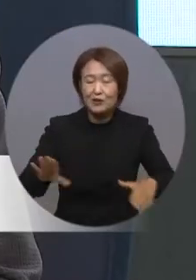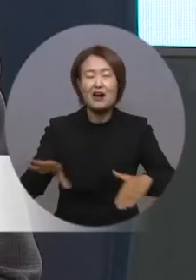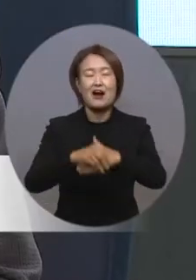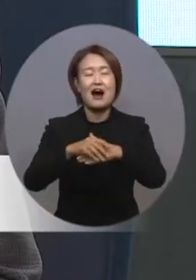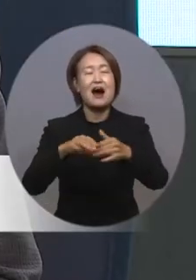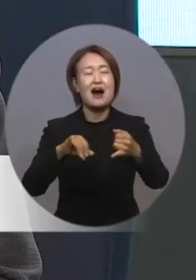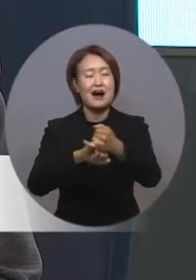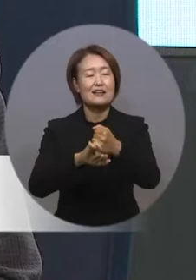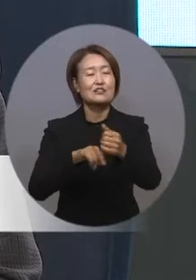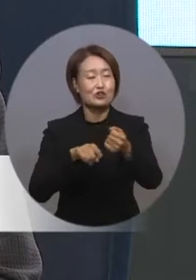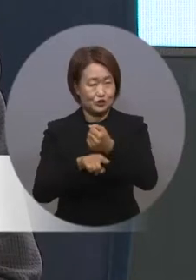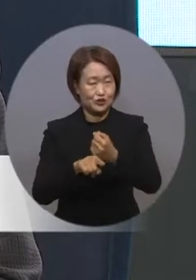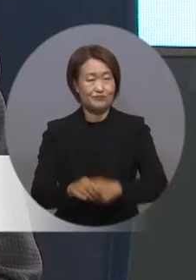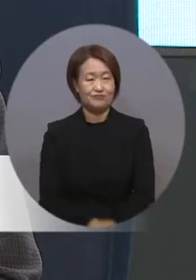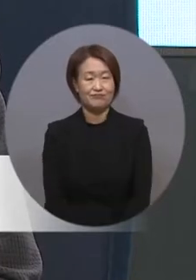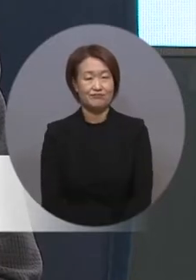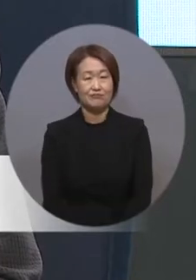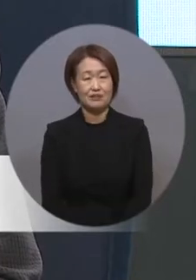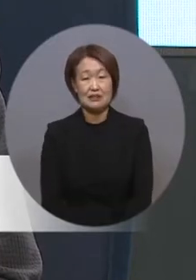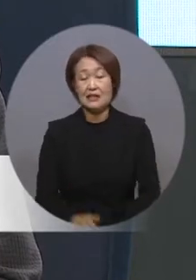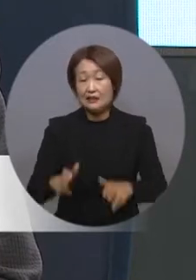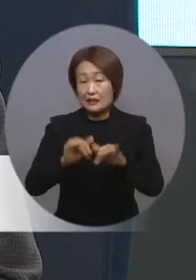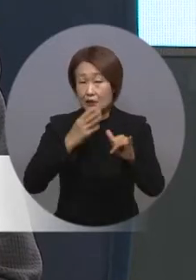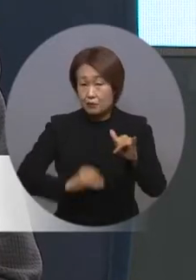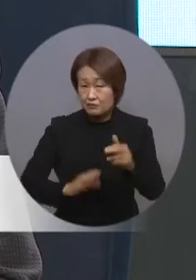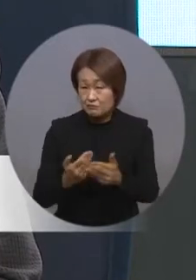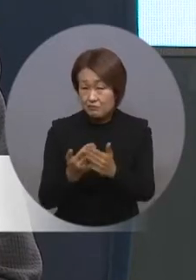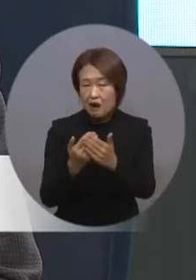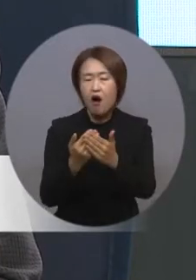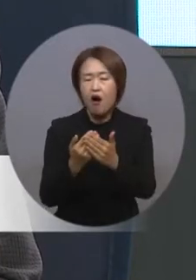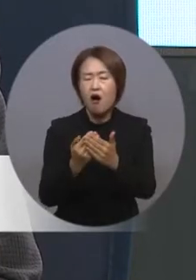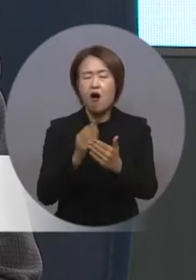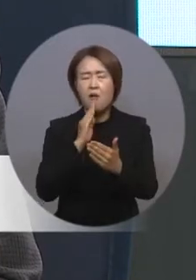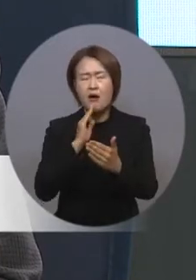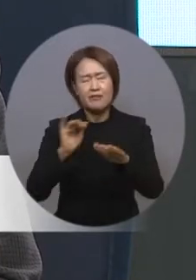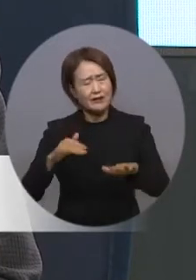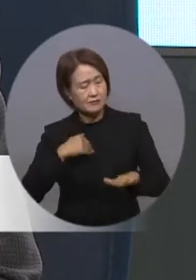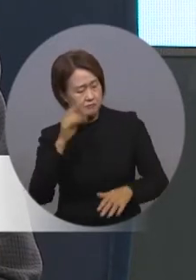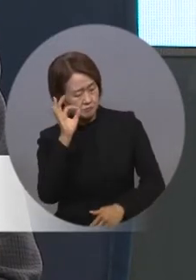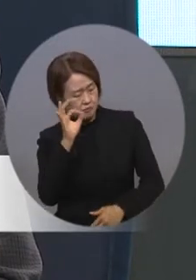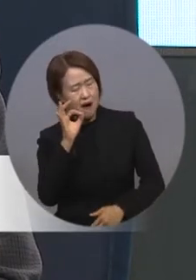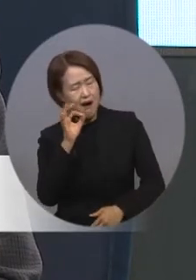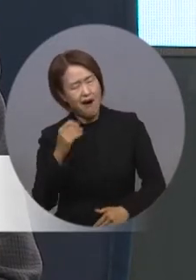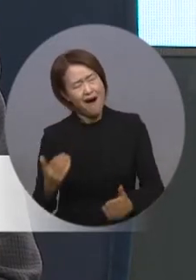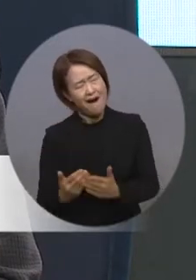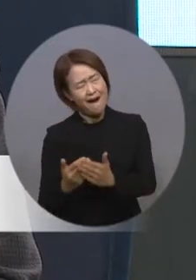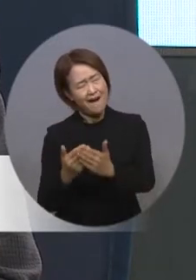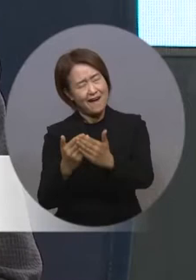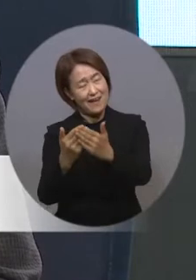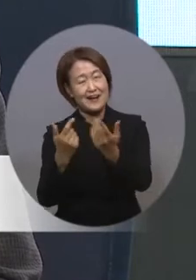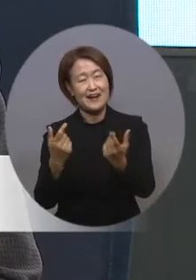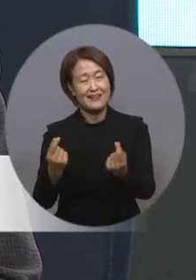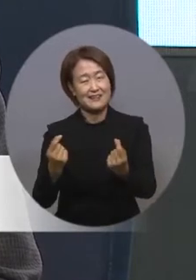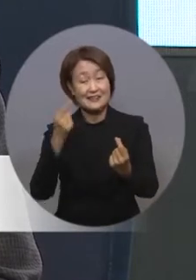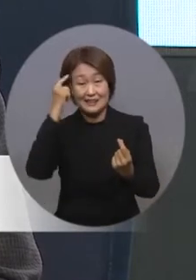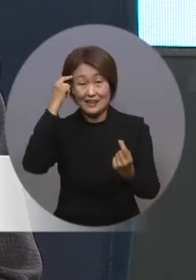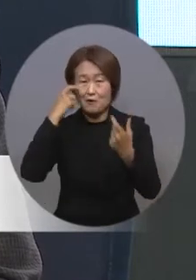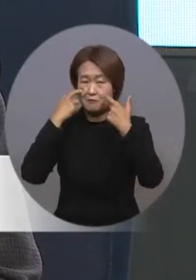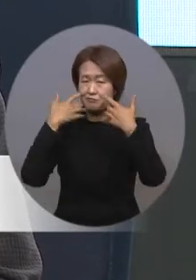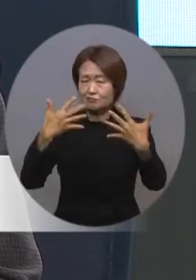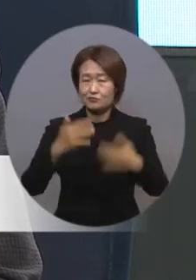통해서 우리 앞으로 장애인 복지의 발전은 굉장히 나는 진일보하는 형태가 되어갈 것이다 확신을 합니다.